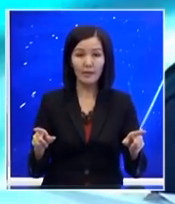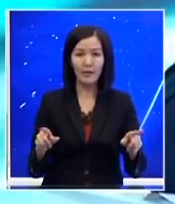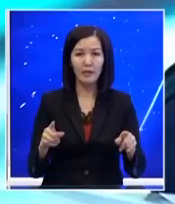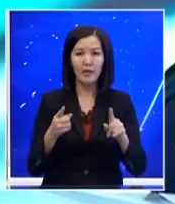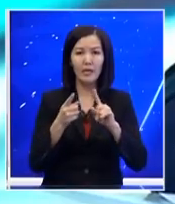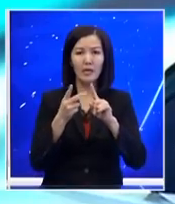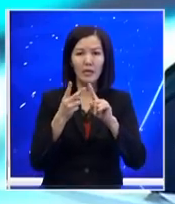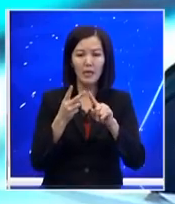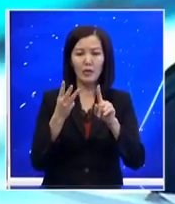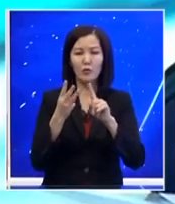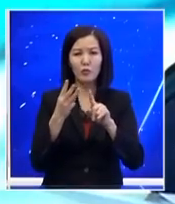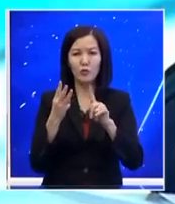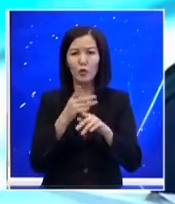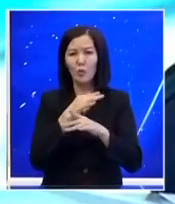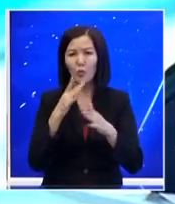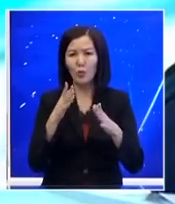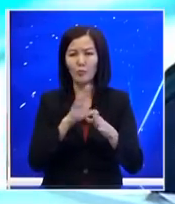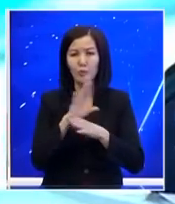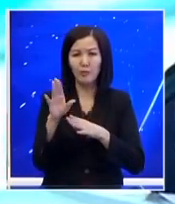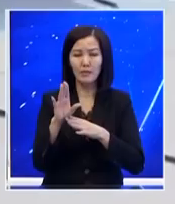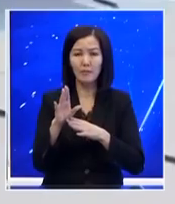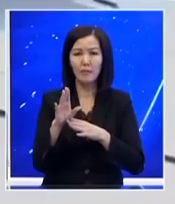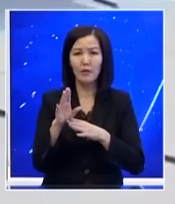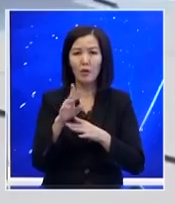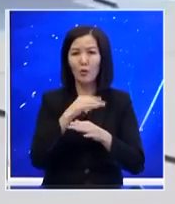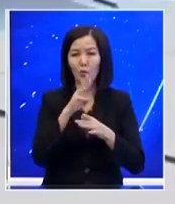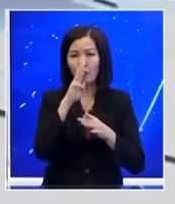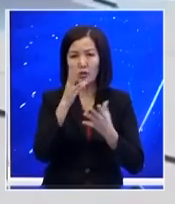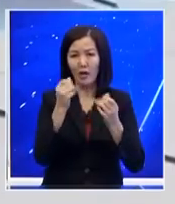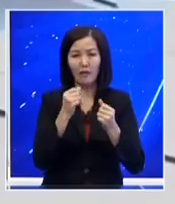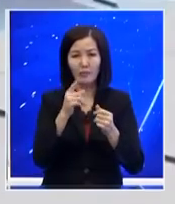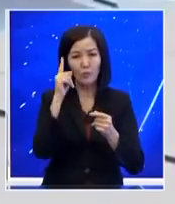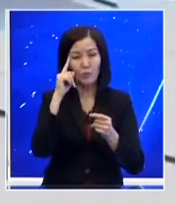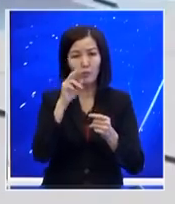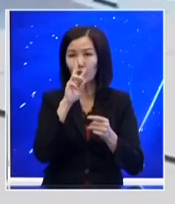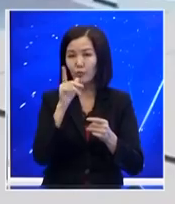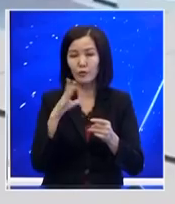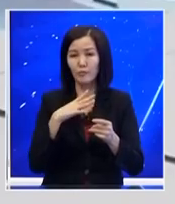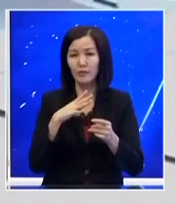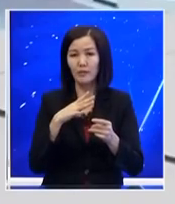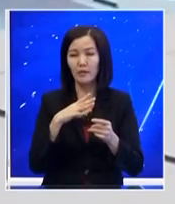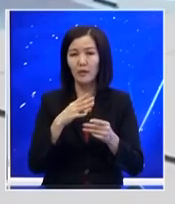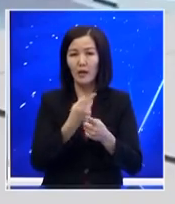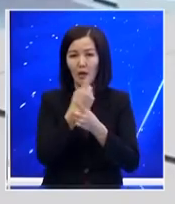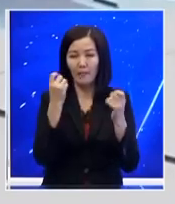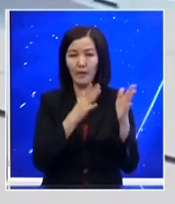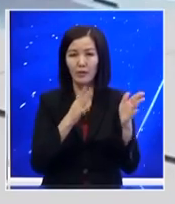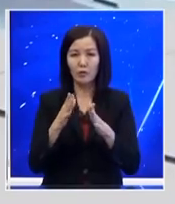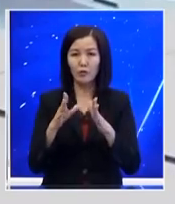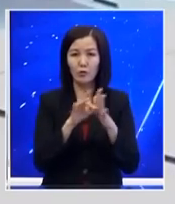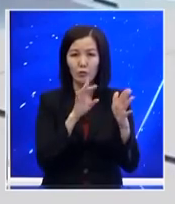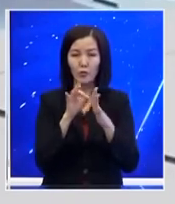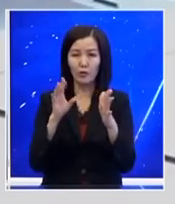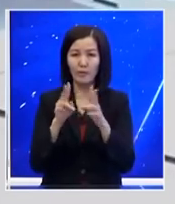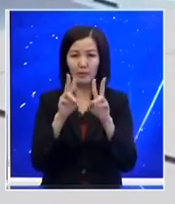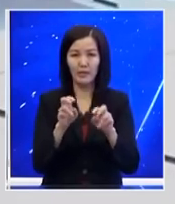рет берсем, 2-3 төлемді алам десе, ол қателесесіздер. Ол бізде ақпараттық жүйе оны сорттап,